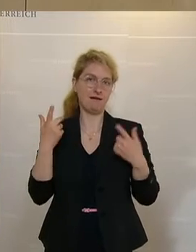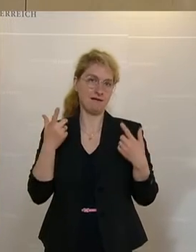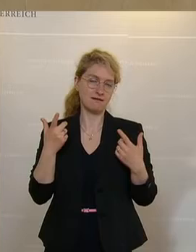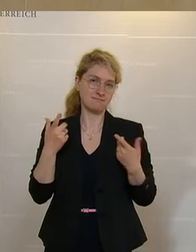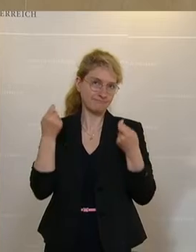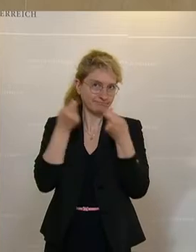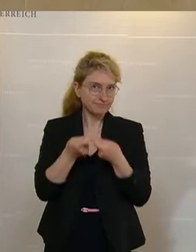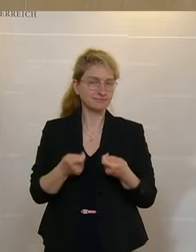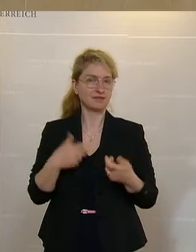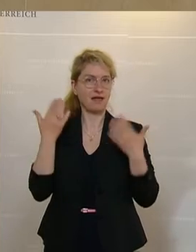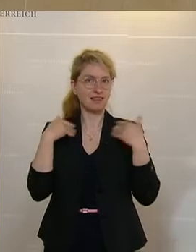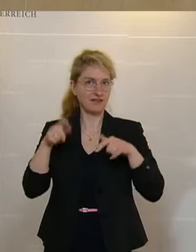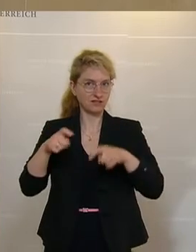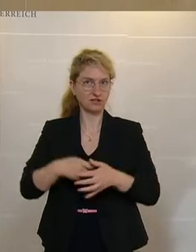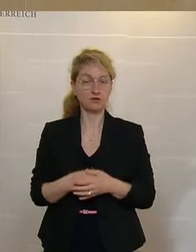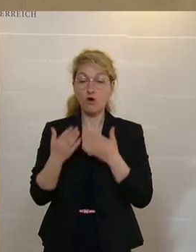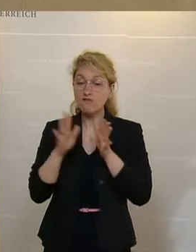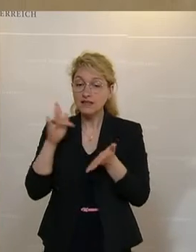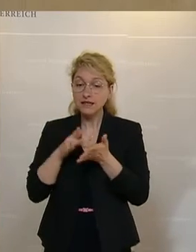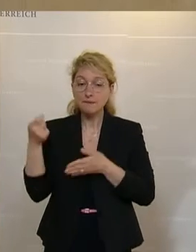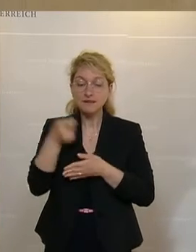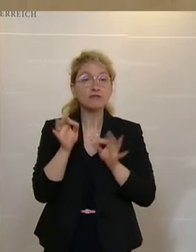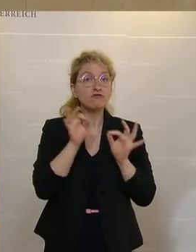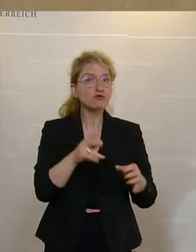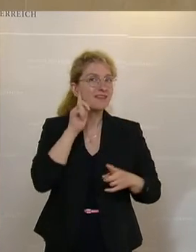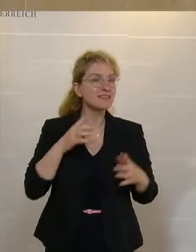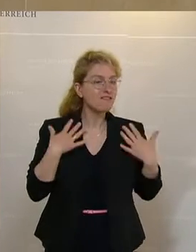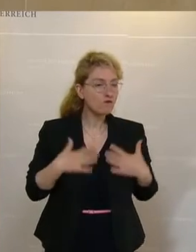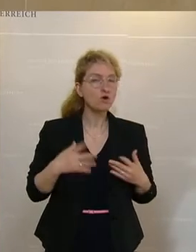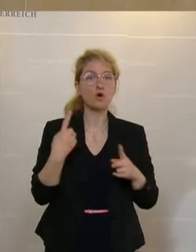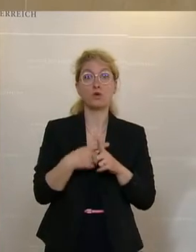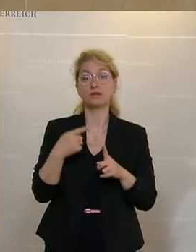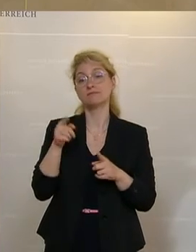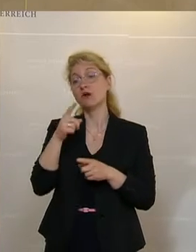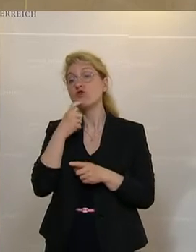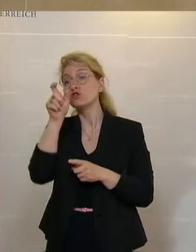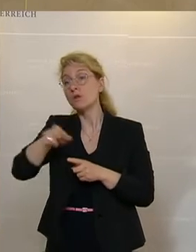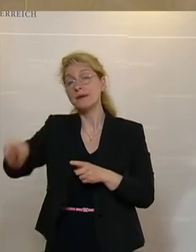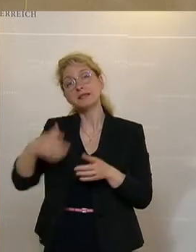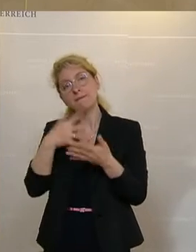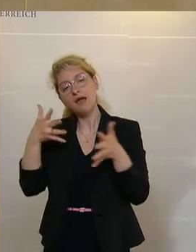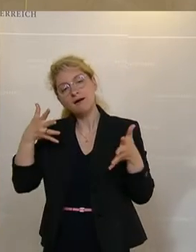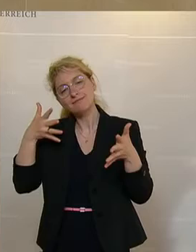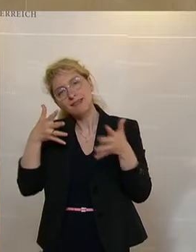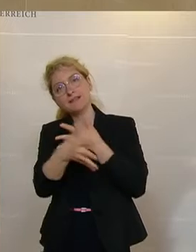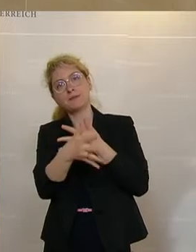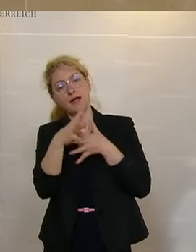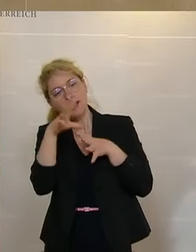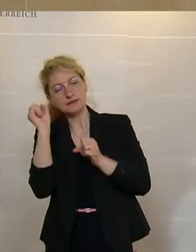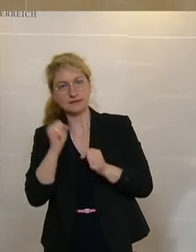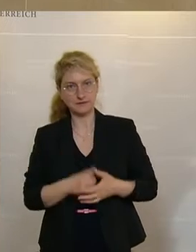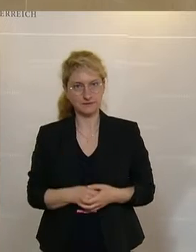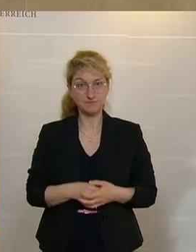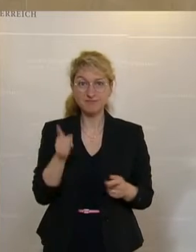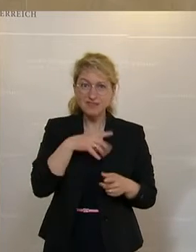für Tierwohl eingesetzt werden, und für mehr Transparenz für Konsumentinnen. All das sind Anliegen, die